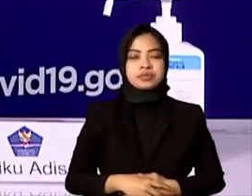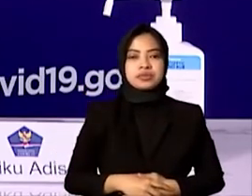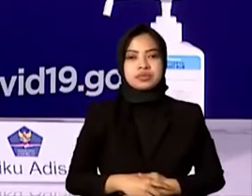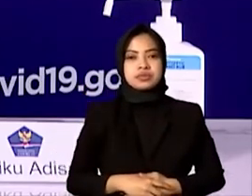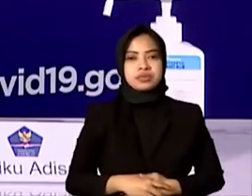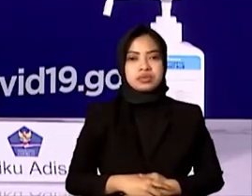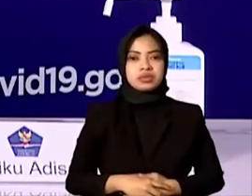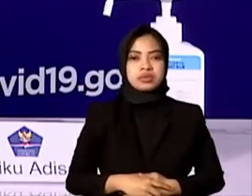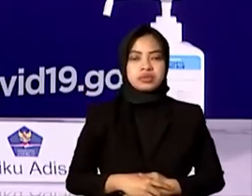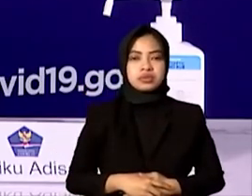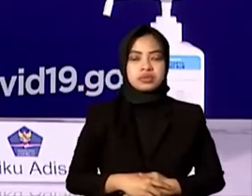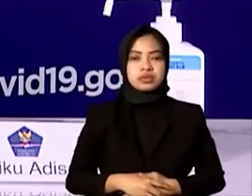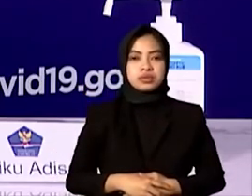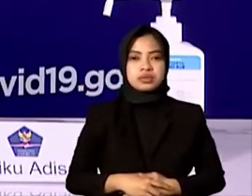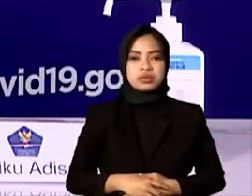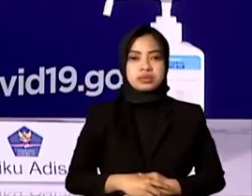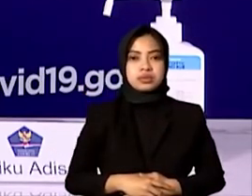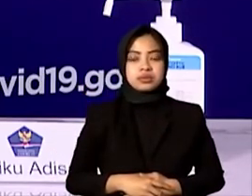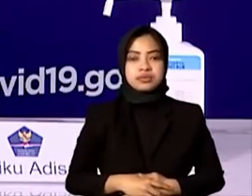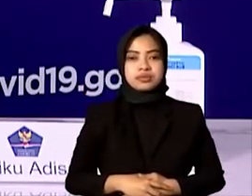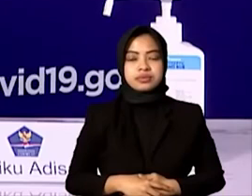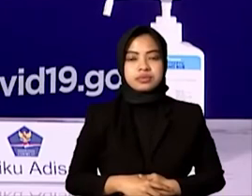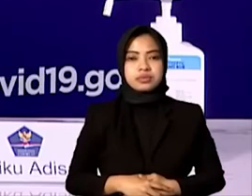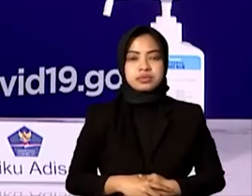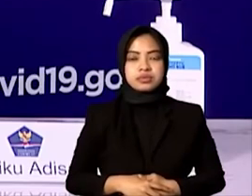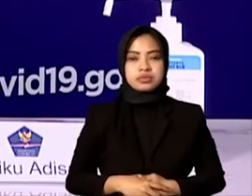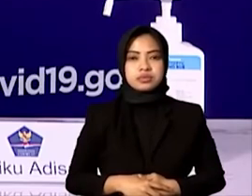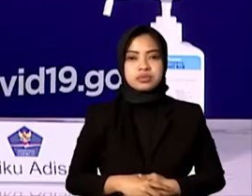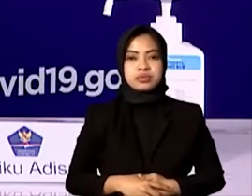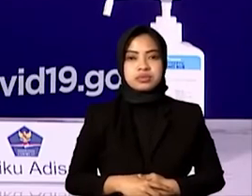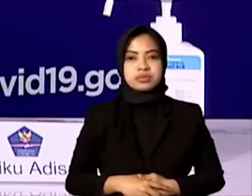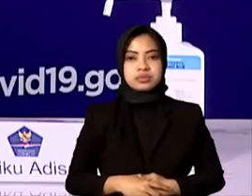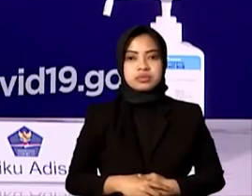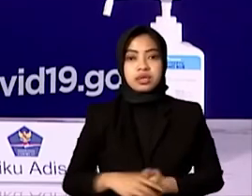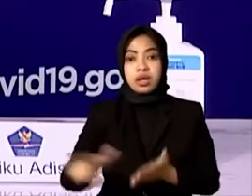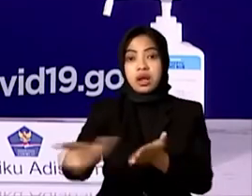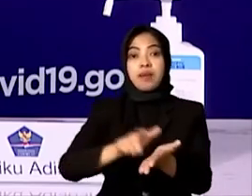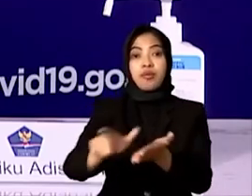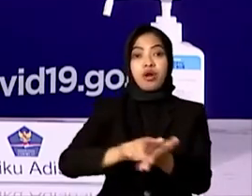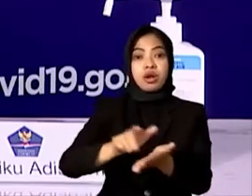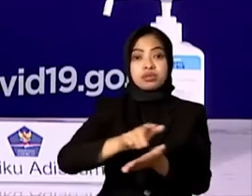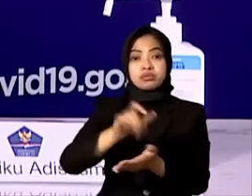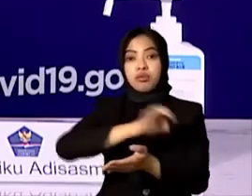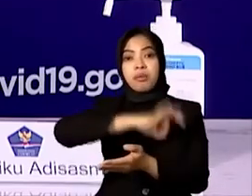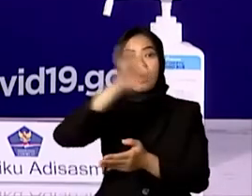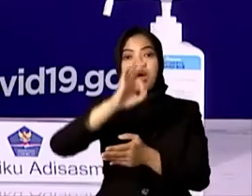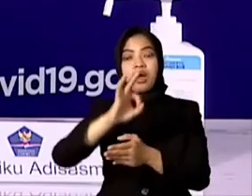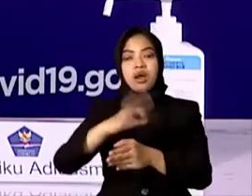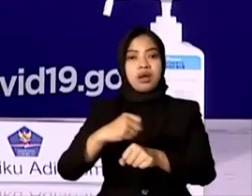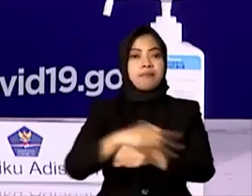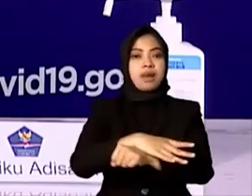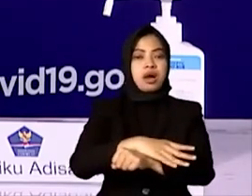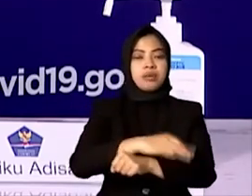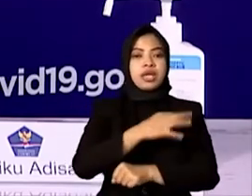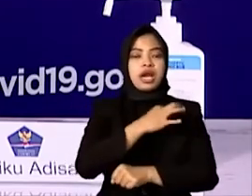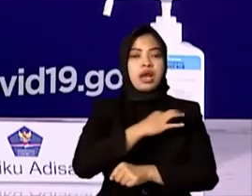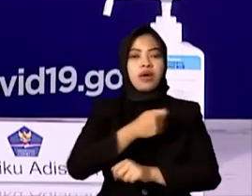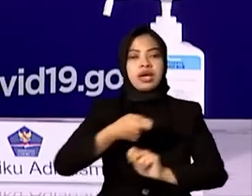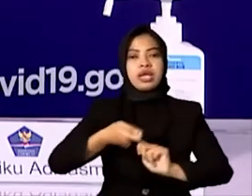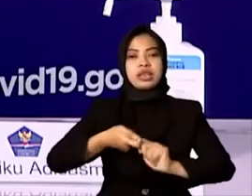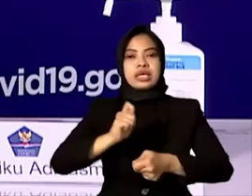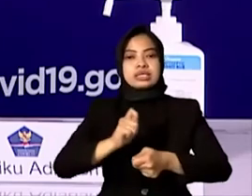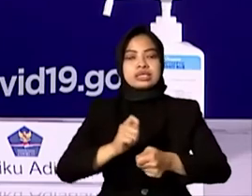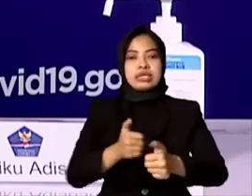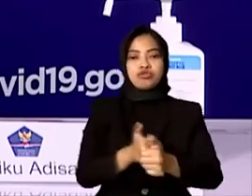ini memang belum ada laporan terkait dengan efek samping yang diterima oleh relawan Dalam uji